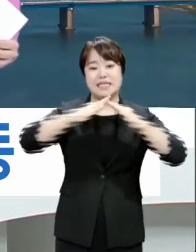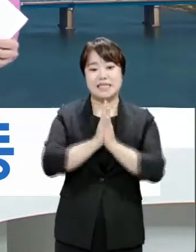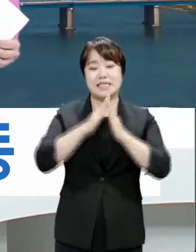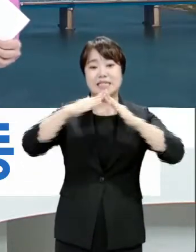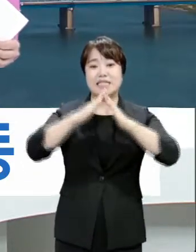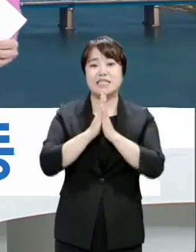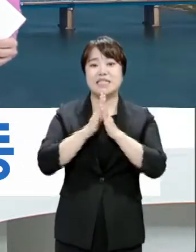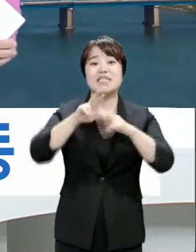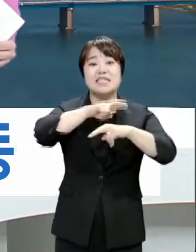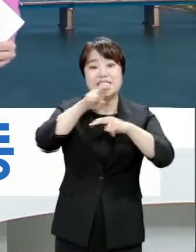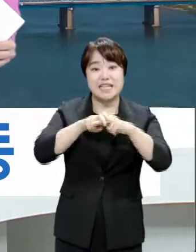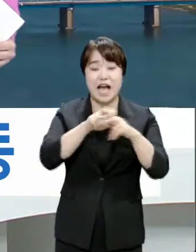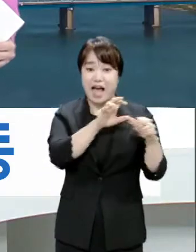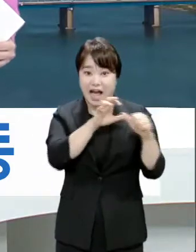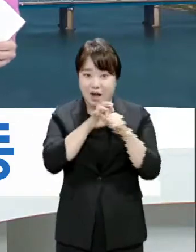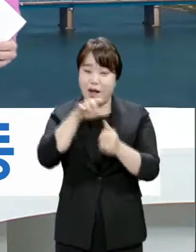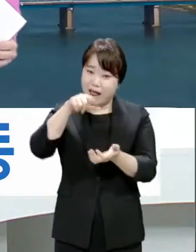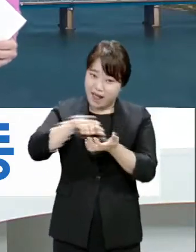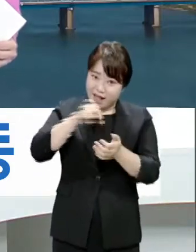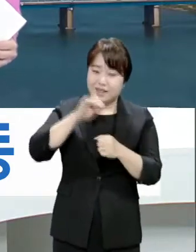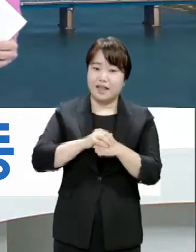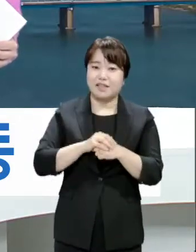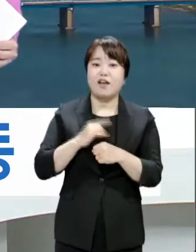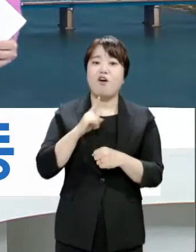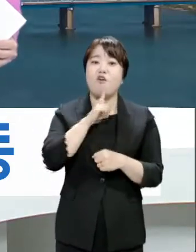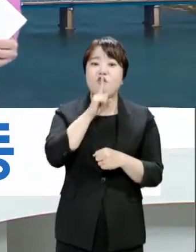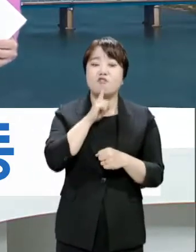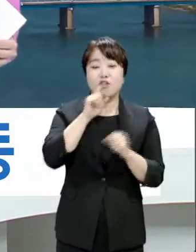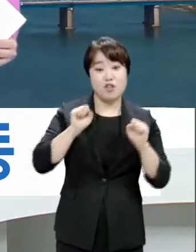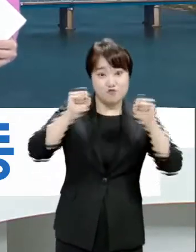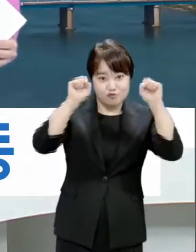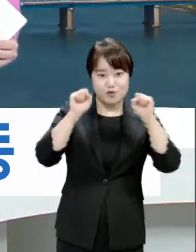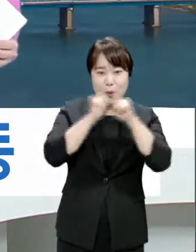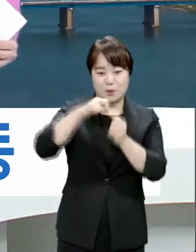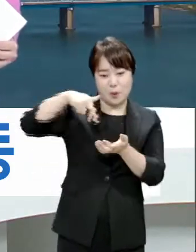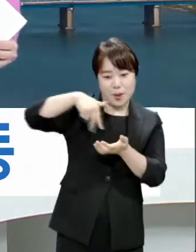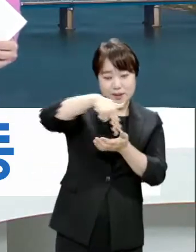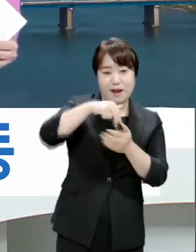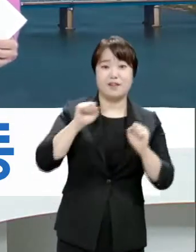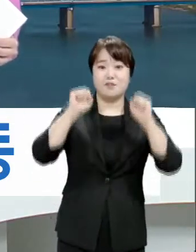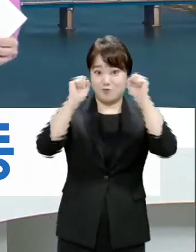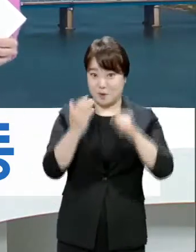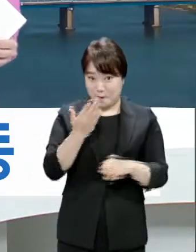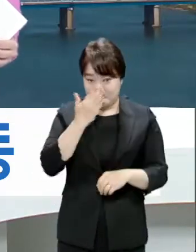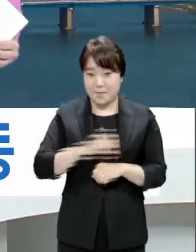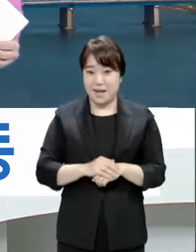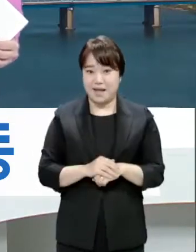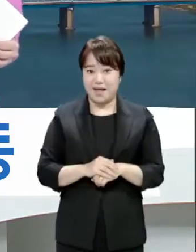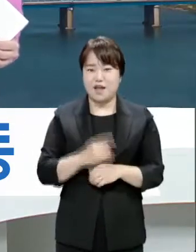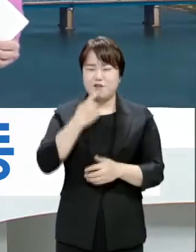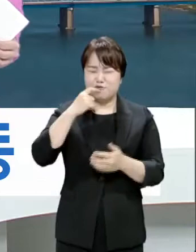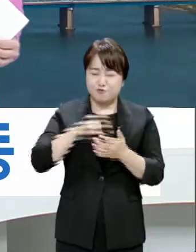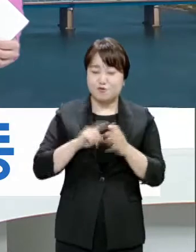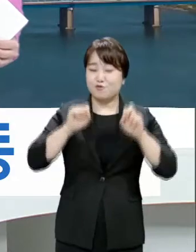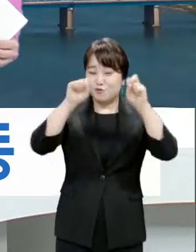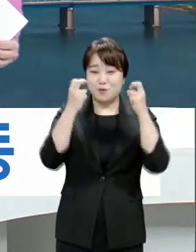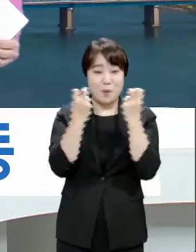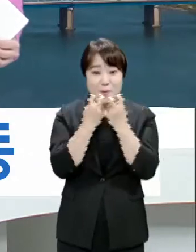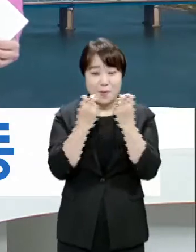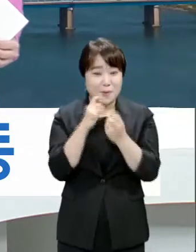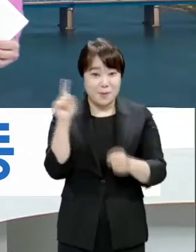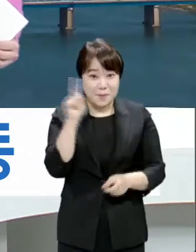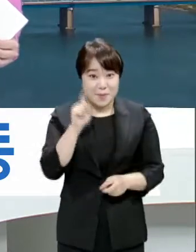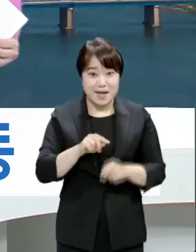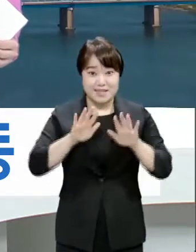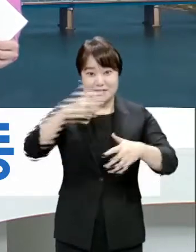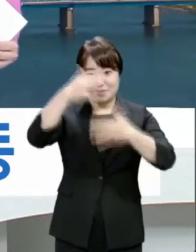활용한 운동인데요. 가벼운 의자를 이용해 힙업과 하체 코어 운동을 할 수 있다고 합니다. 누구나 쉽게 배울 수 있는 하체 강화